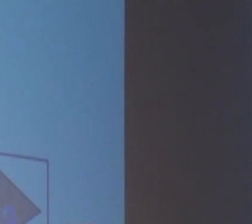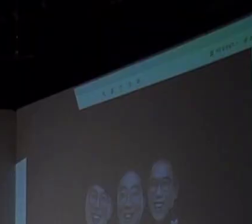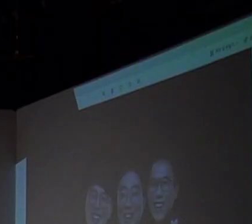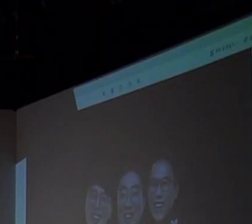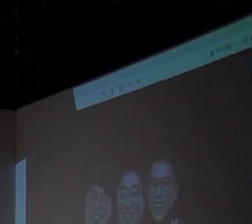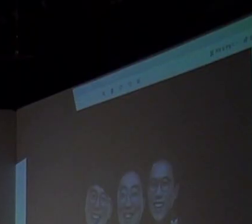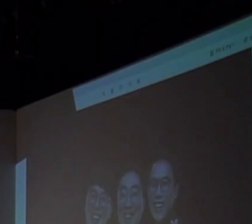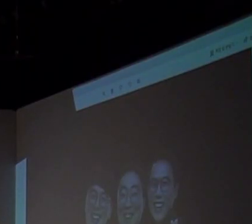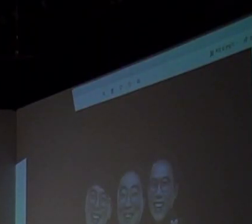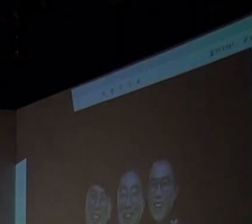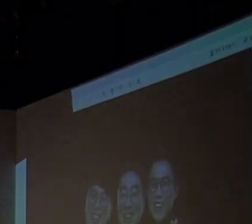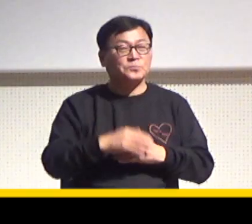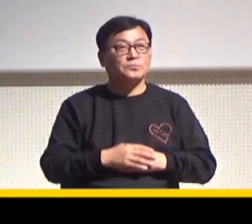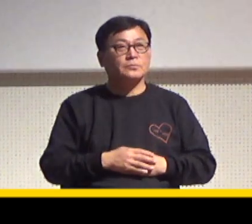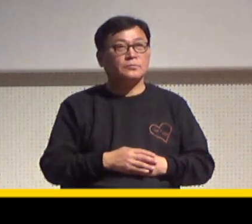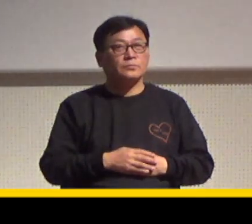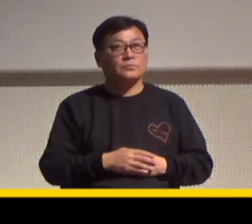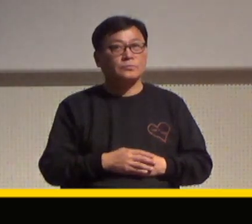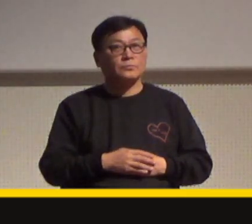만나볼까요?